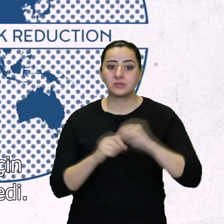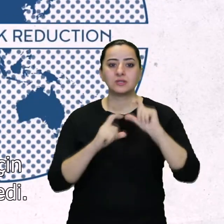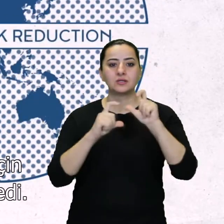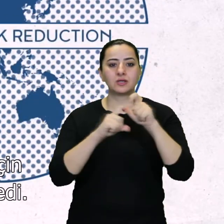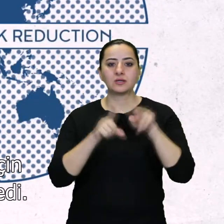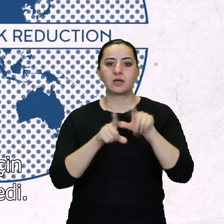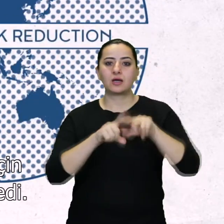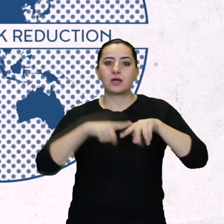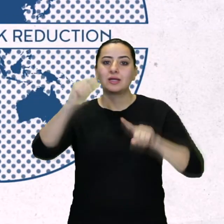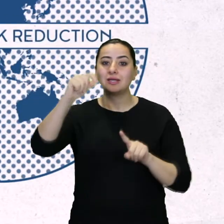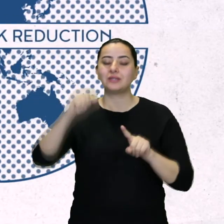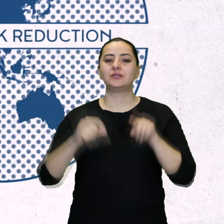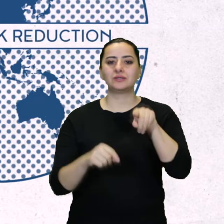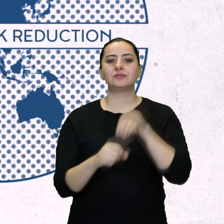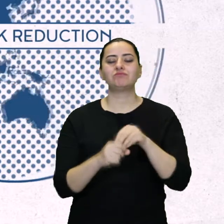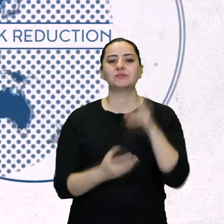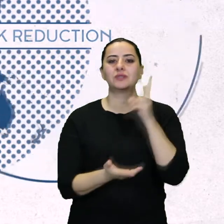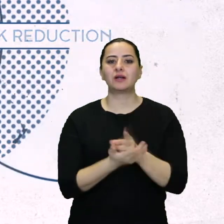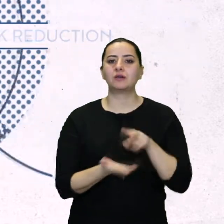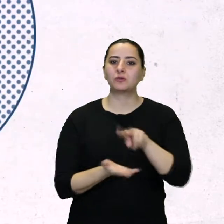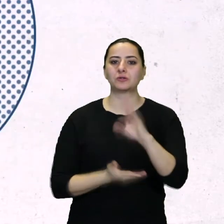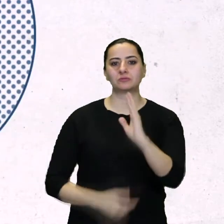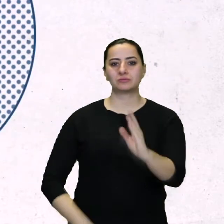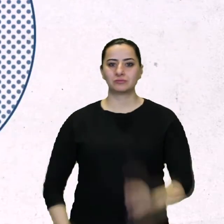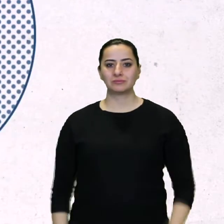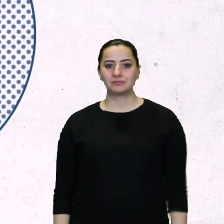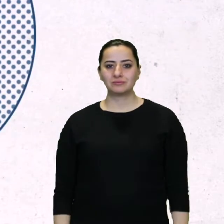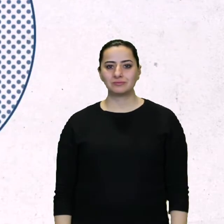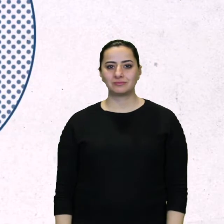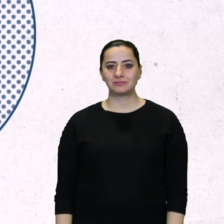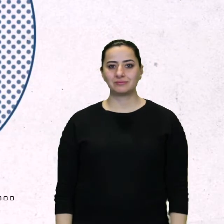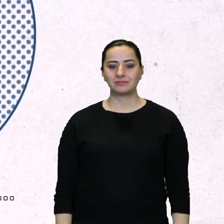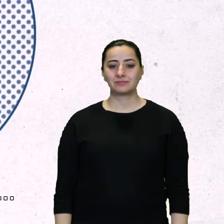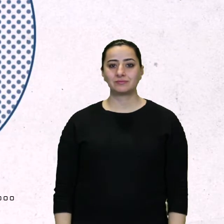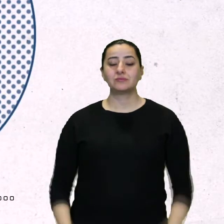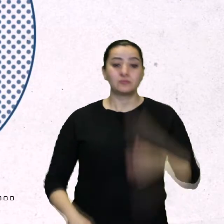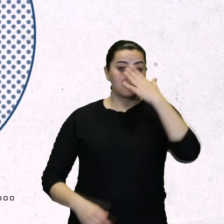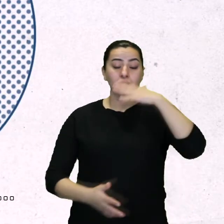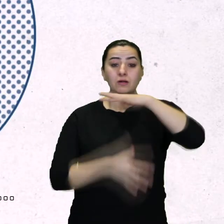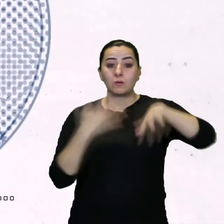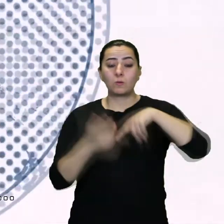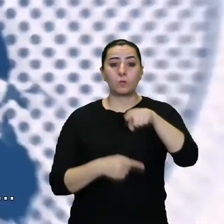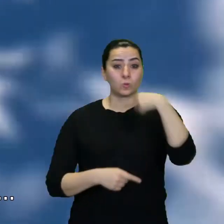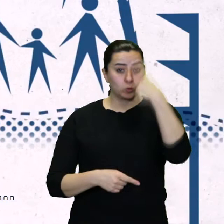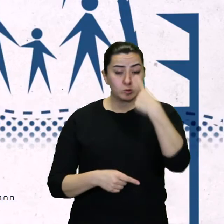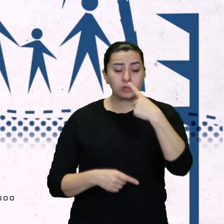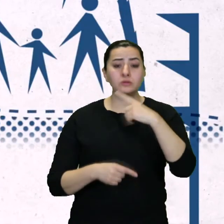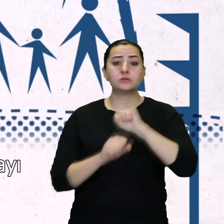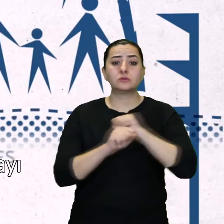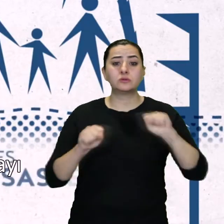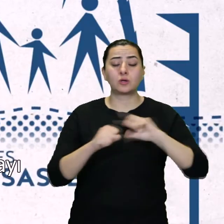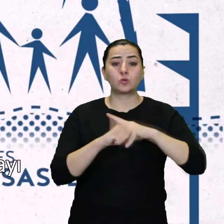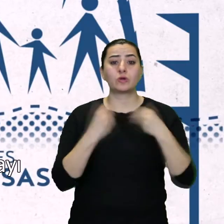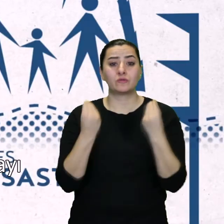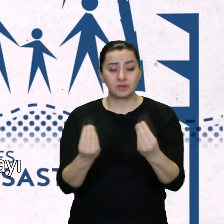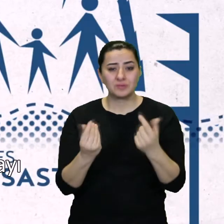çerçevesini benimsedi. Kıtalar ve okyanuslarla yerküre görselip Güneydoğu Asya Daire içine alındı. Afetlerden kaynaklanan küresel kayıpların